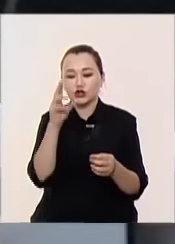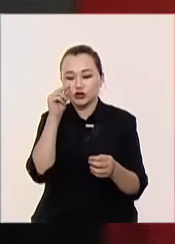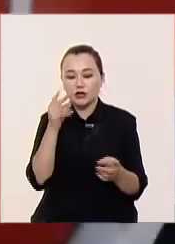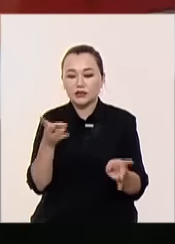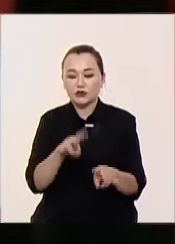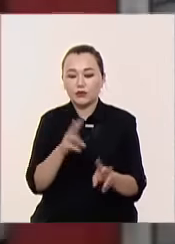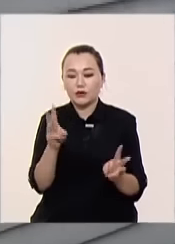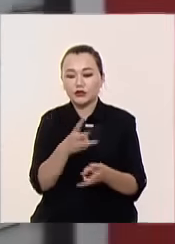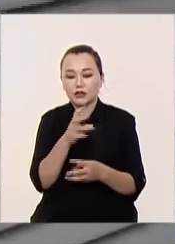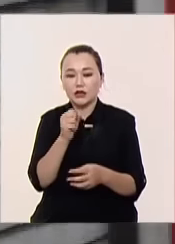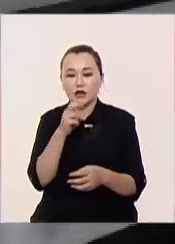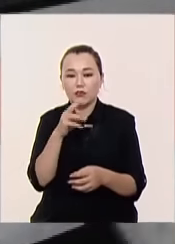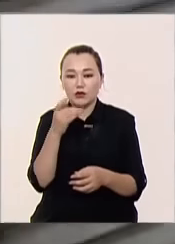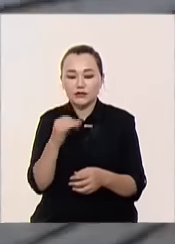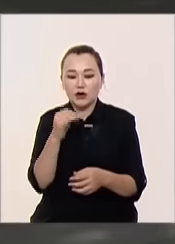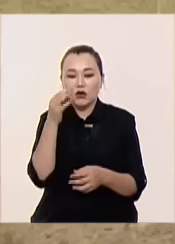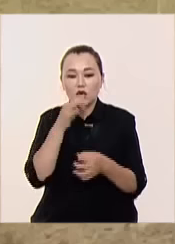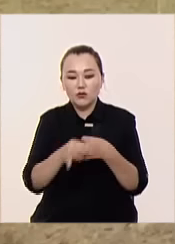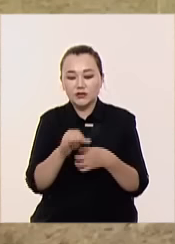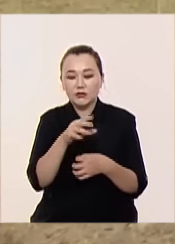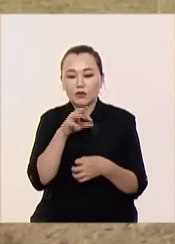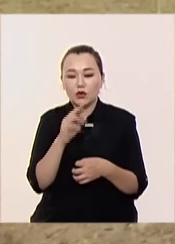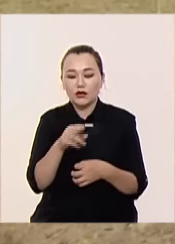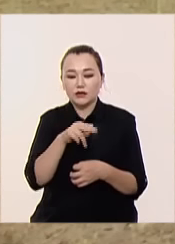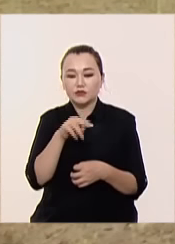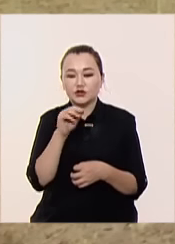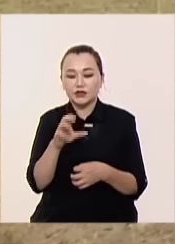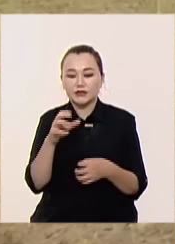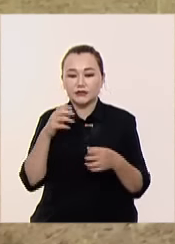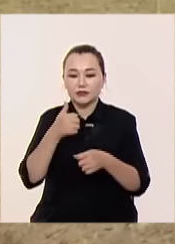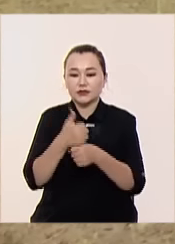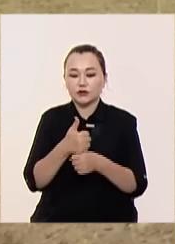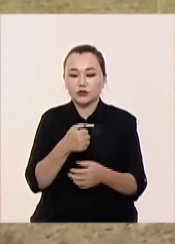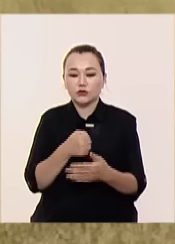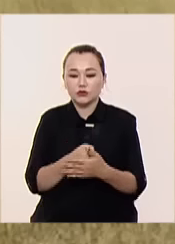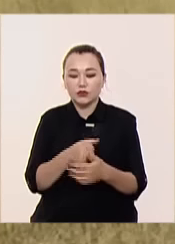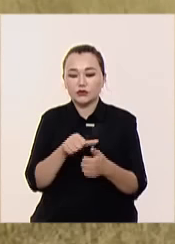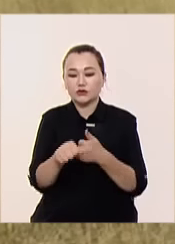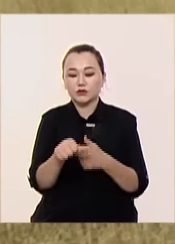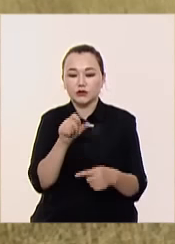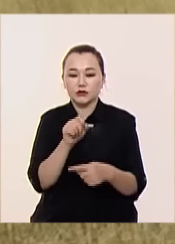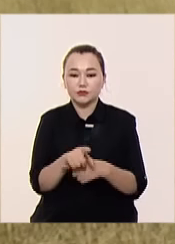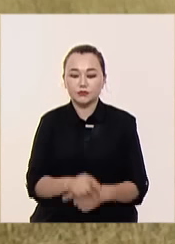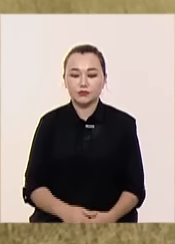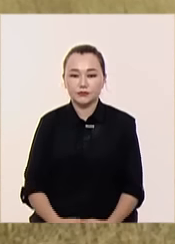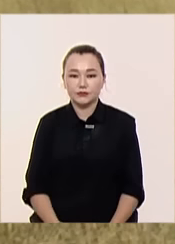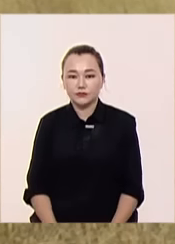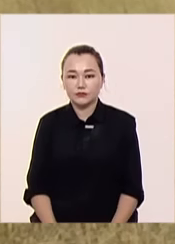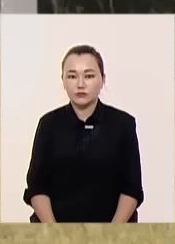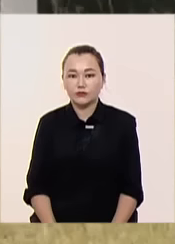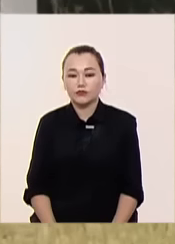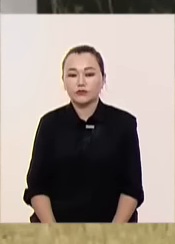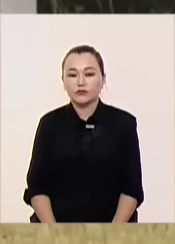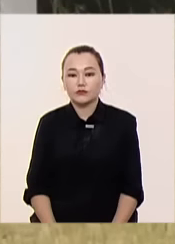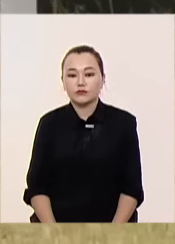остаются пожарные Акмолинской области и полк МЧС с командирами до особого распоряжения. Мадина Исюмбаева, Нина Шапо,